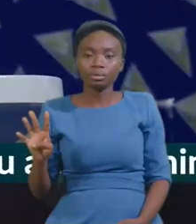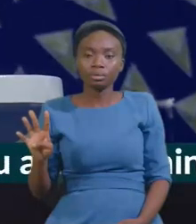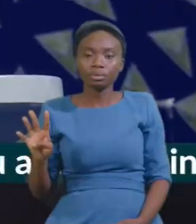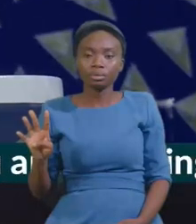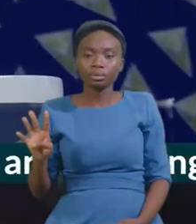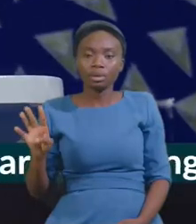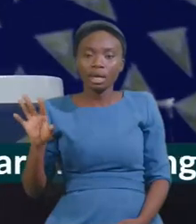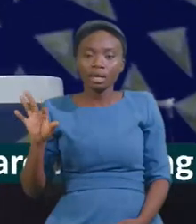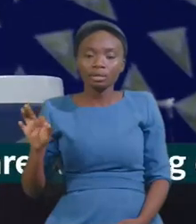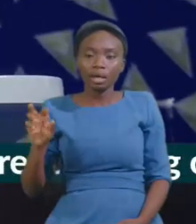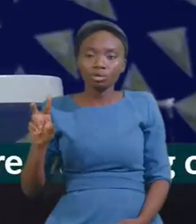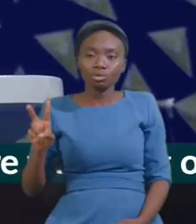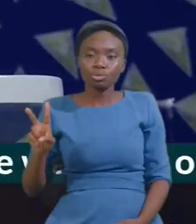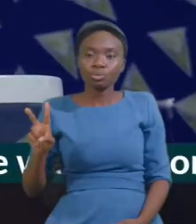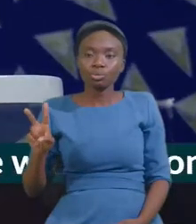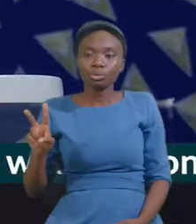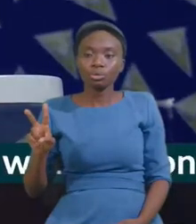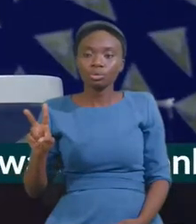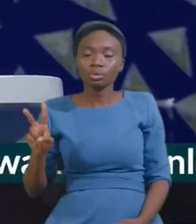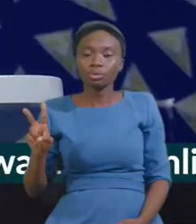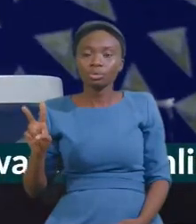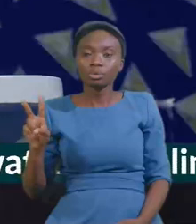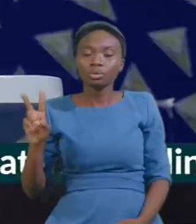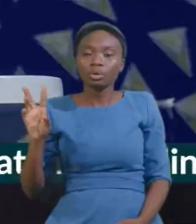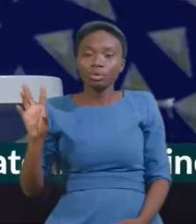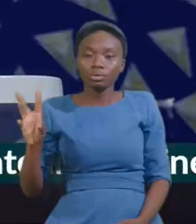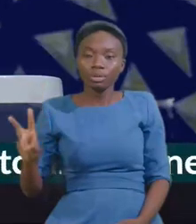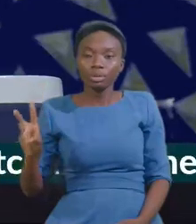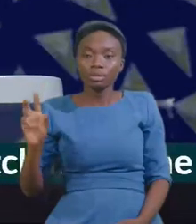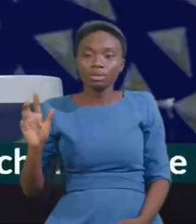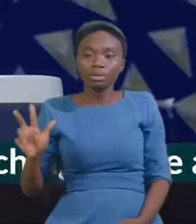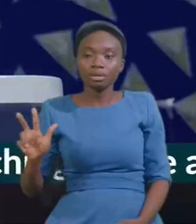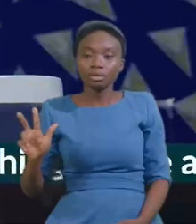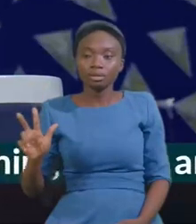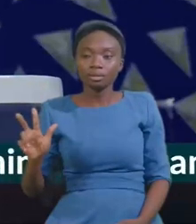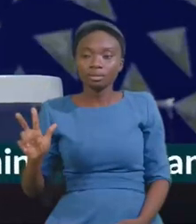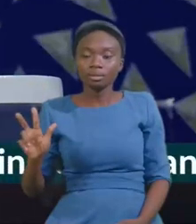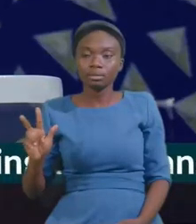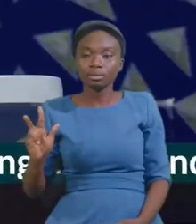15 444 92 63 63